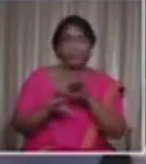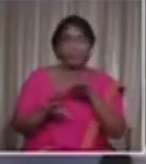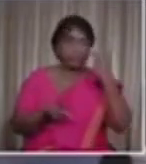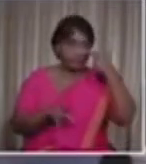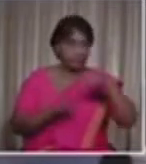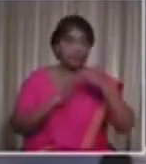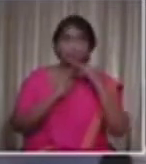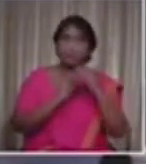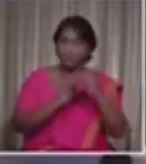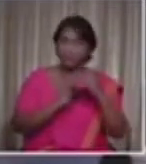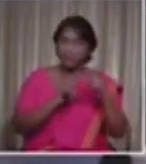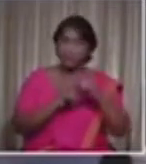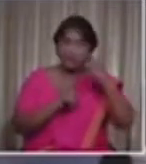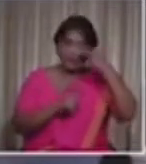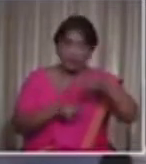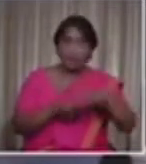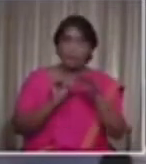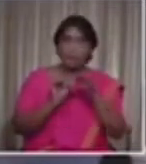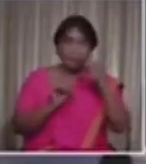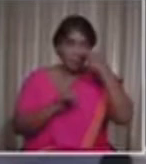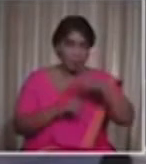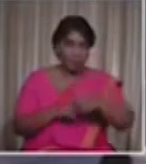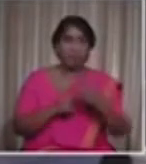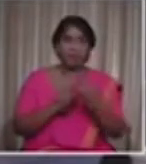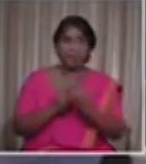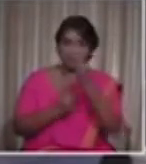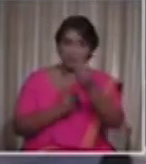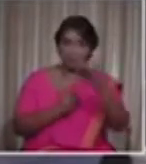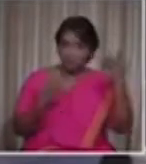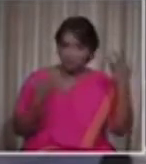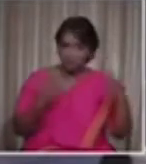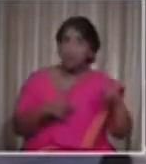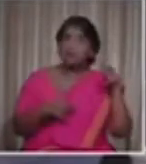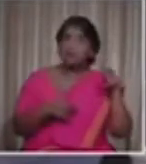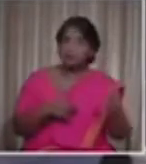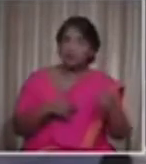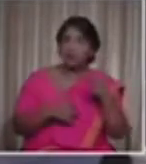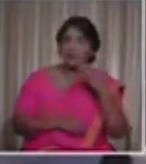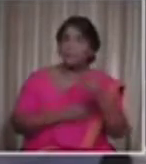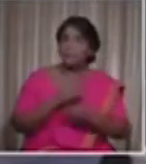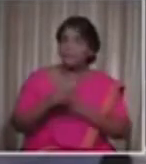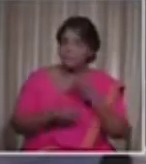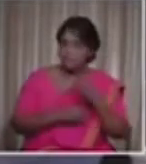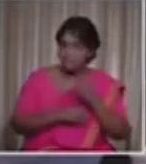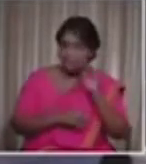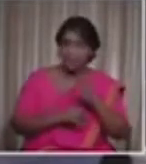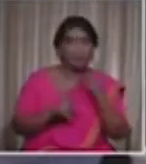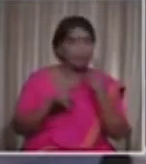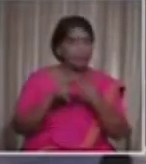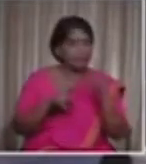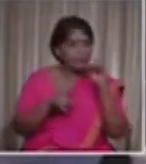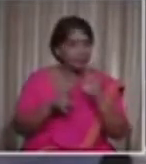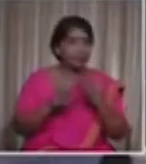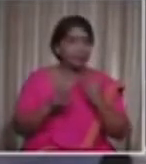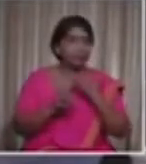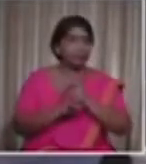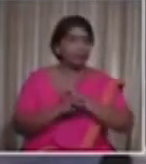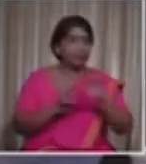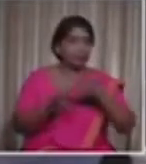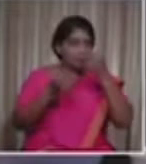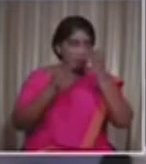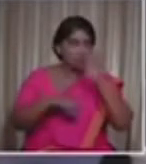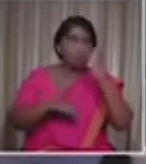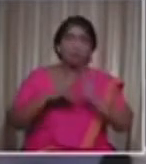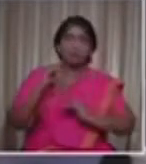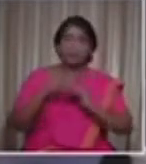වෙත ඩීසල් හා භූමිතෙල් තොග ලැබුණු පසුව ඒවා ධීවර කර්මාන්තය සඳහා පමණක් නිකුත් කිරීමේ නිසි